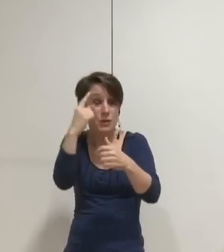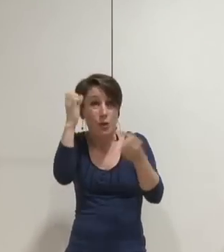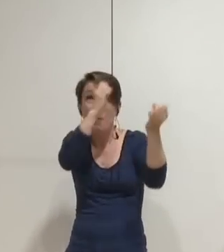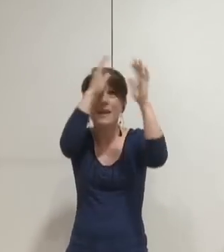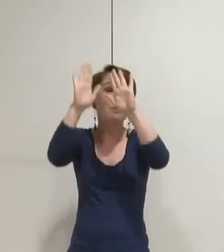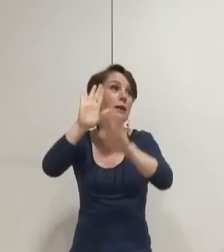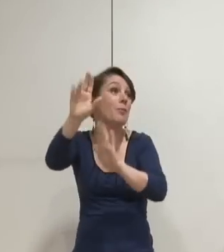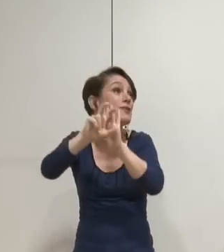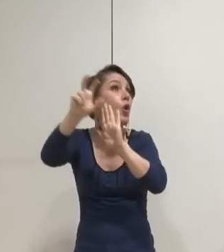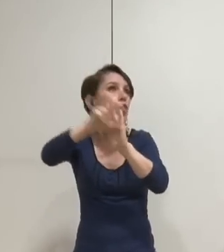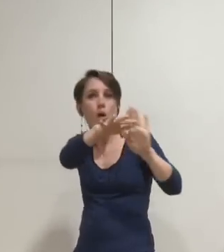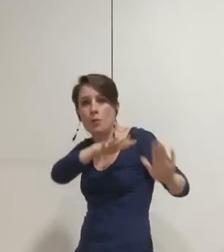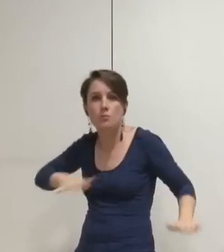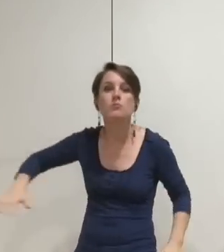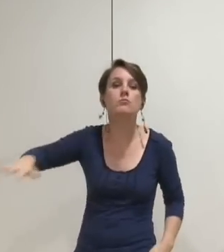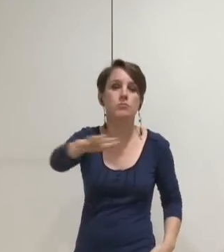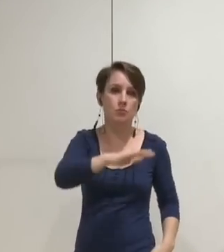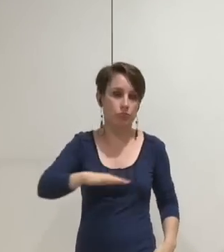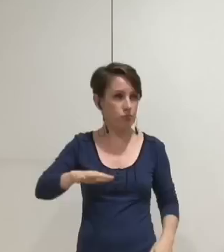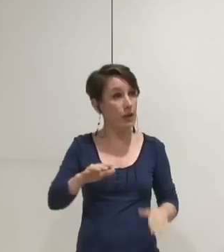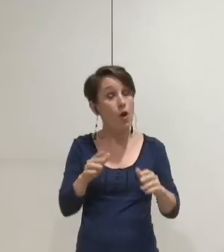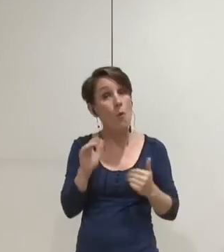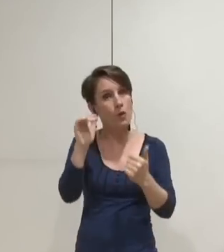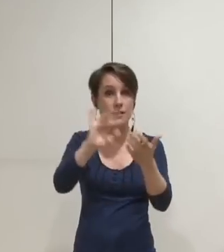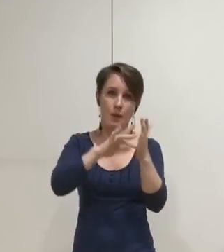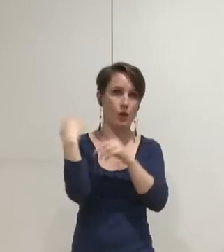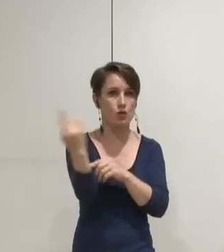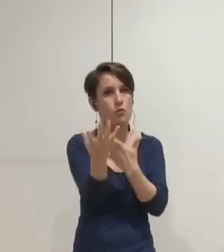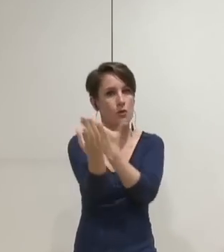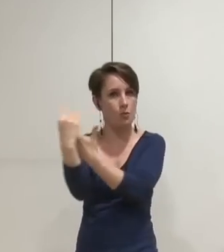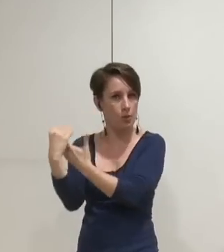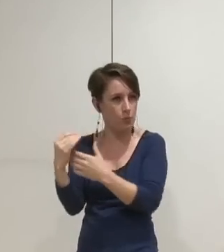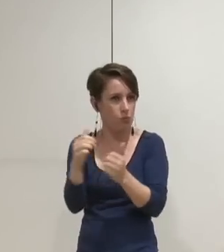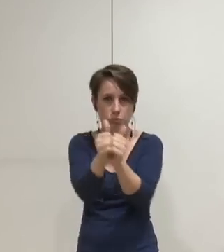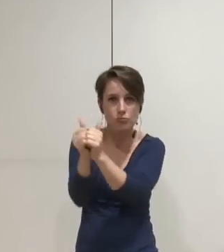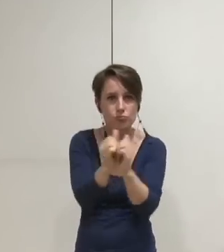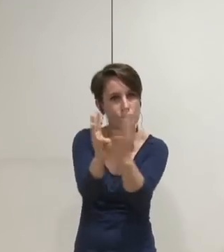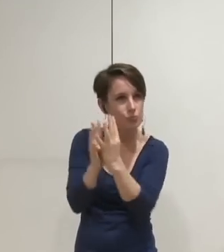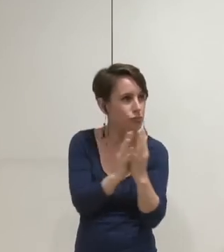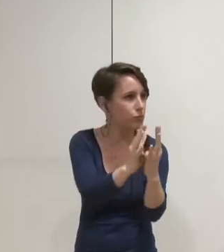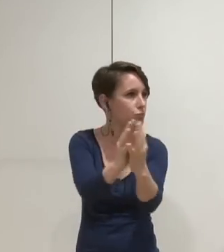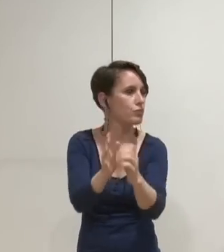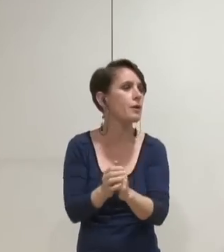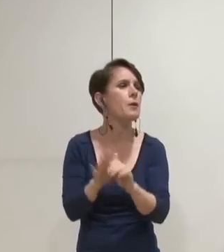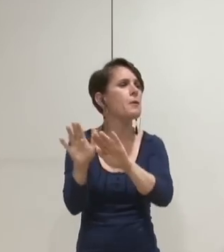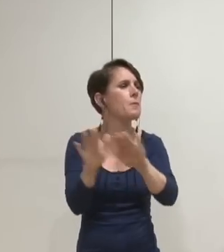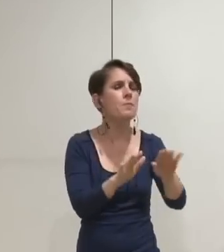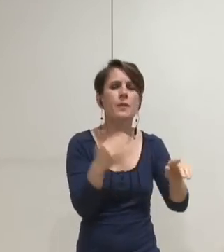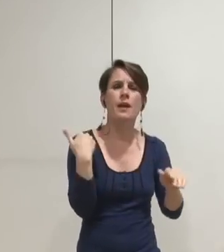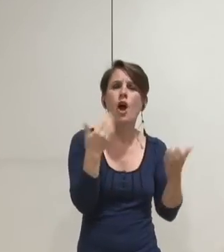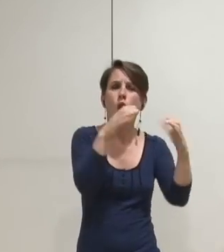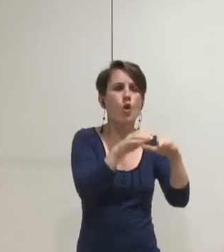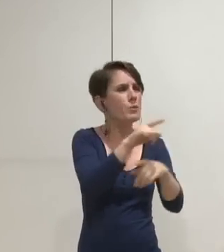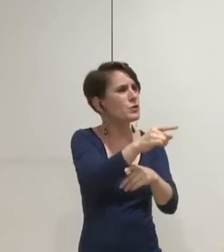on espère que c cet événement aura cette nature là en commission vous avez évoqué pardon excusez-moi les les les questions